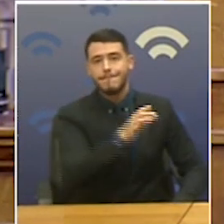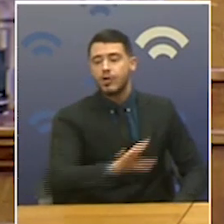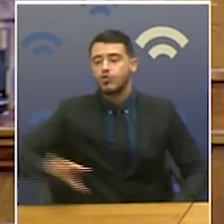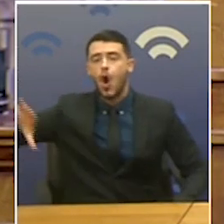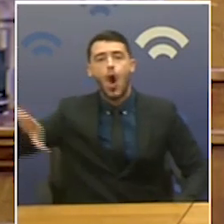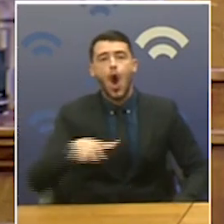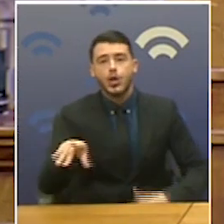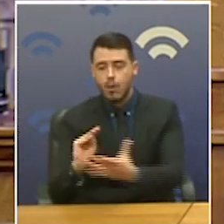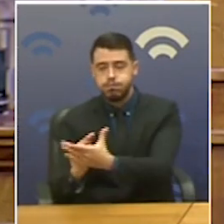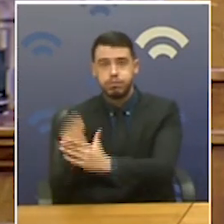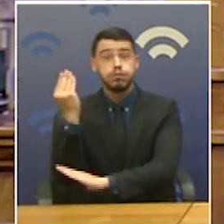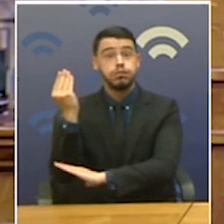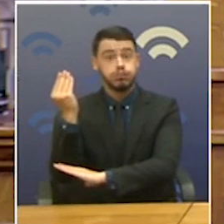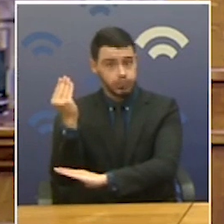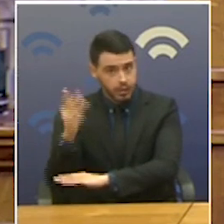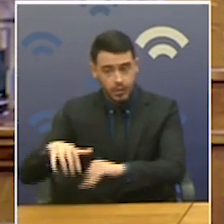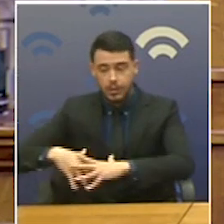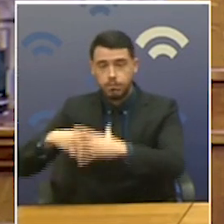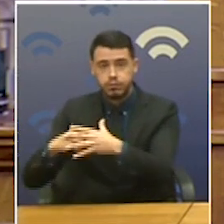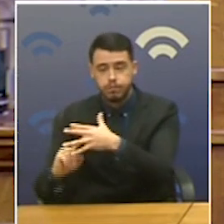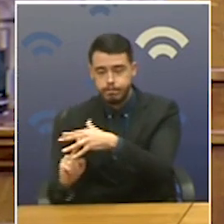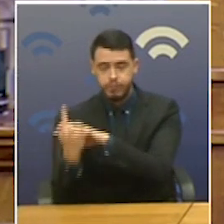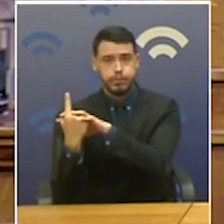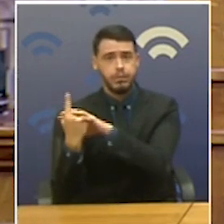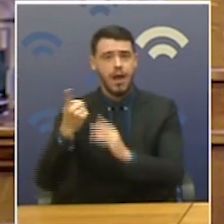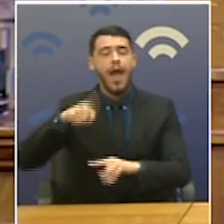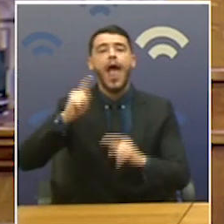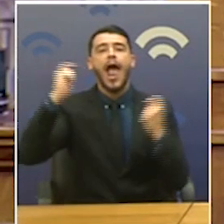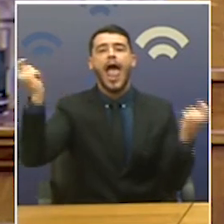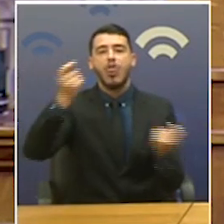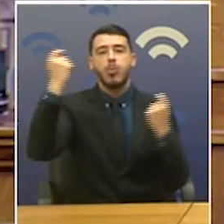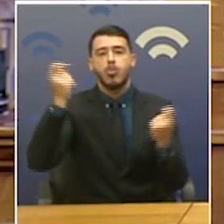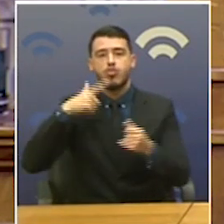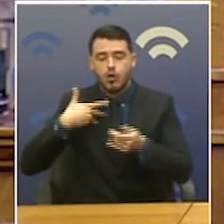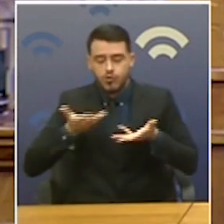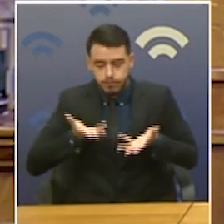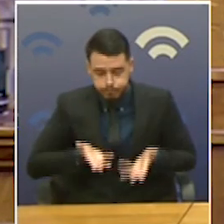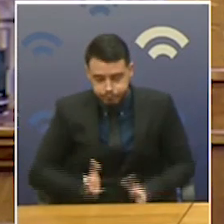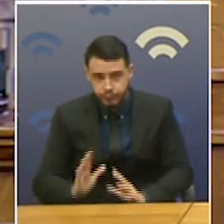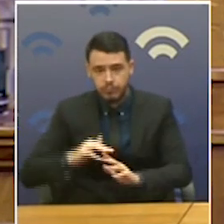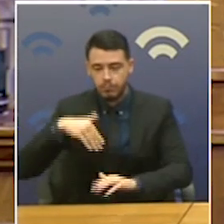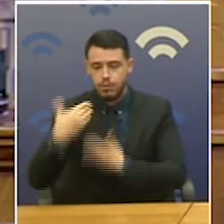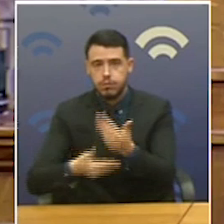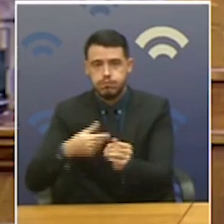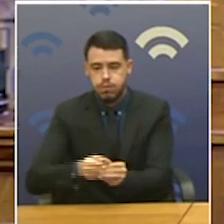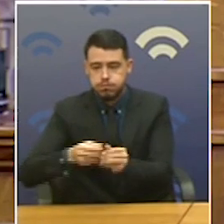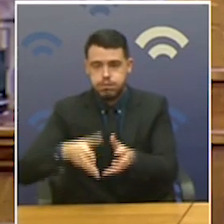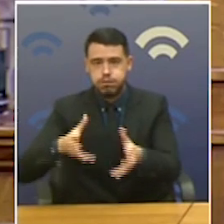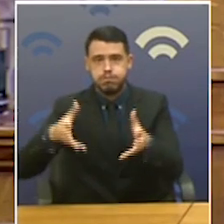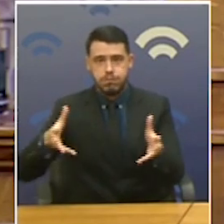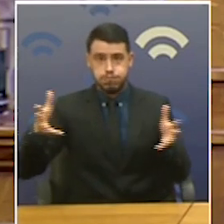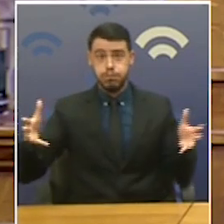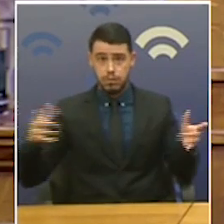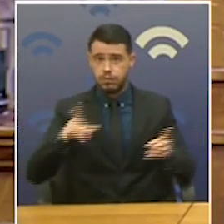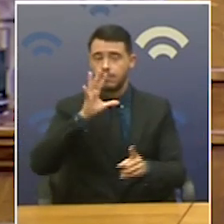έθνος αναγεννιέται και μέσα από τις περιπέτειές του προοδεύει όσο κανένα άλλο